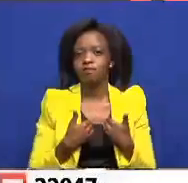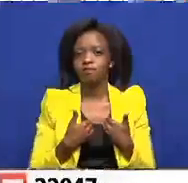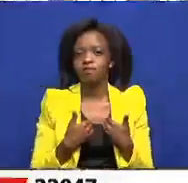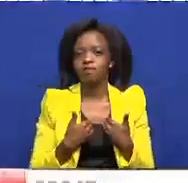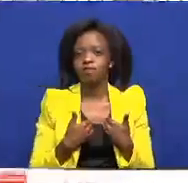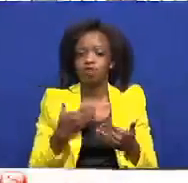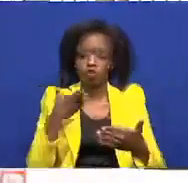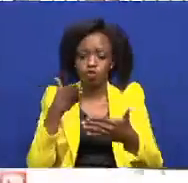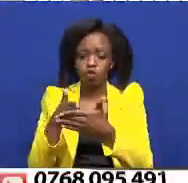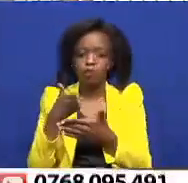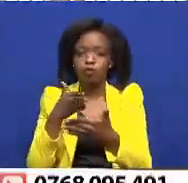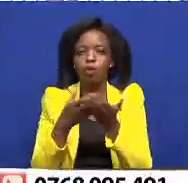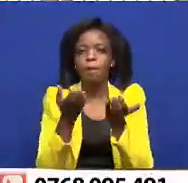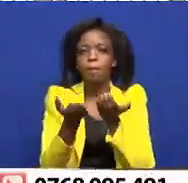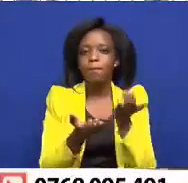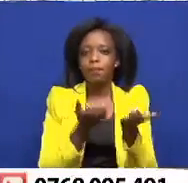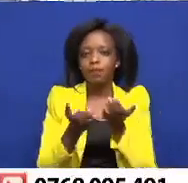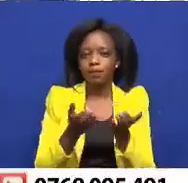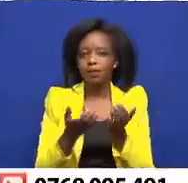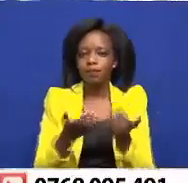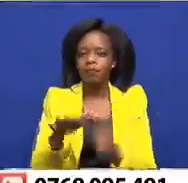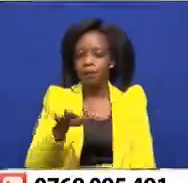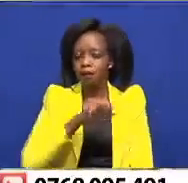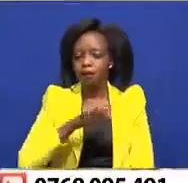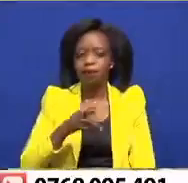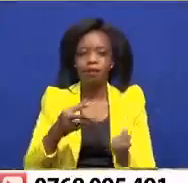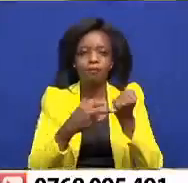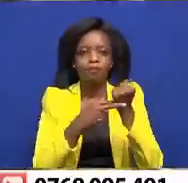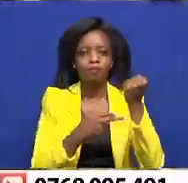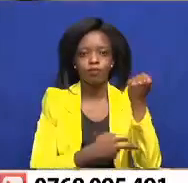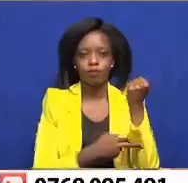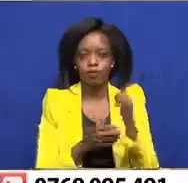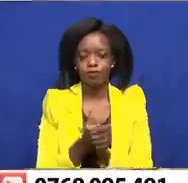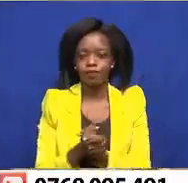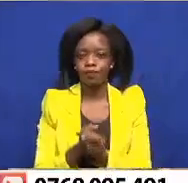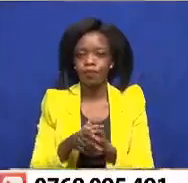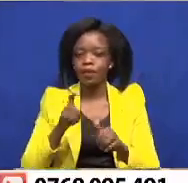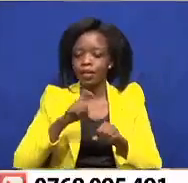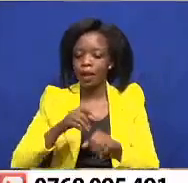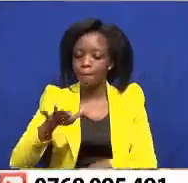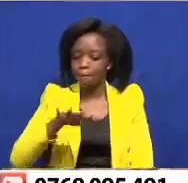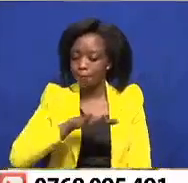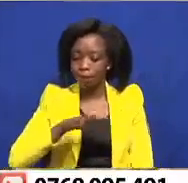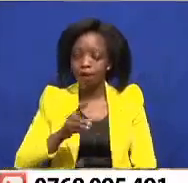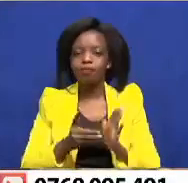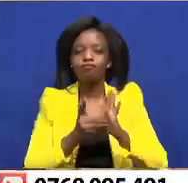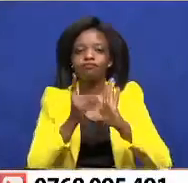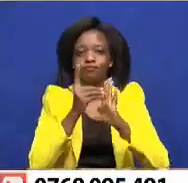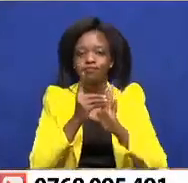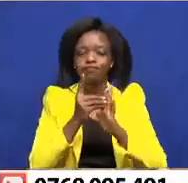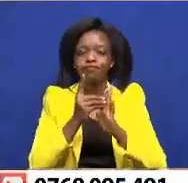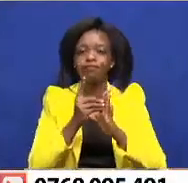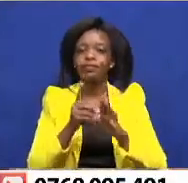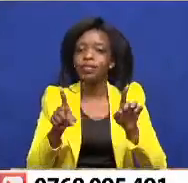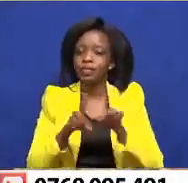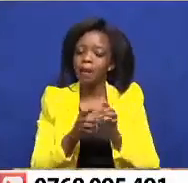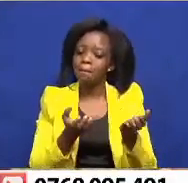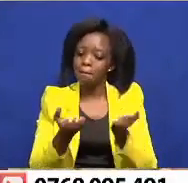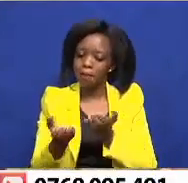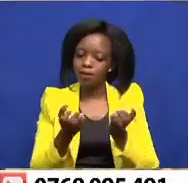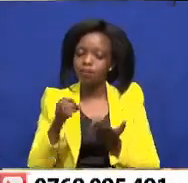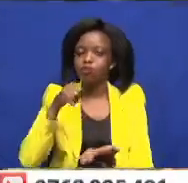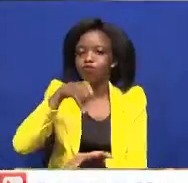doing businesses near the not-so-good-looking bridge. Wakati area ina develop, hapo pia biashara iko